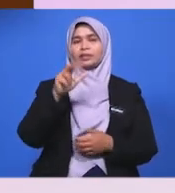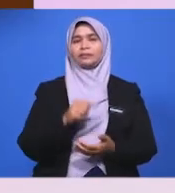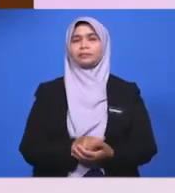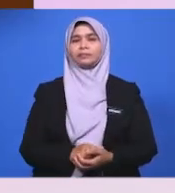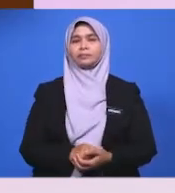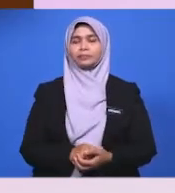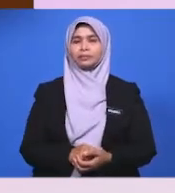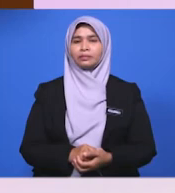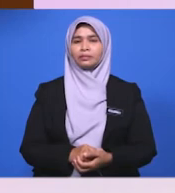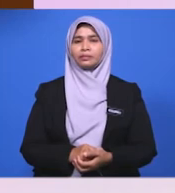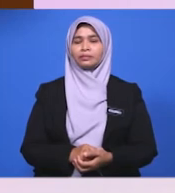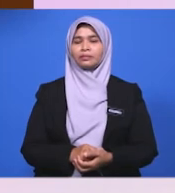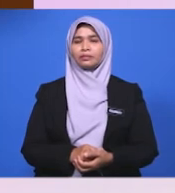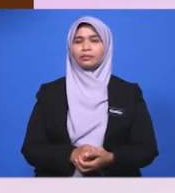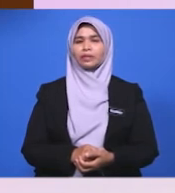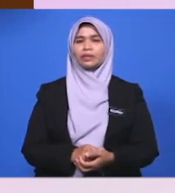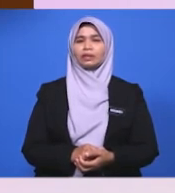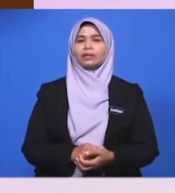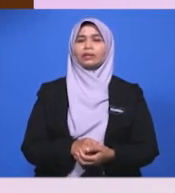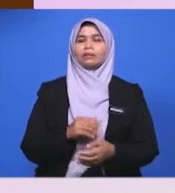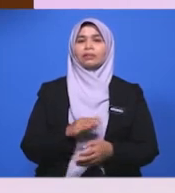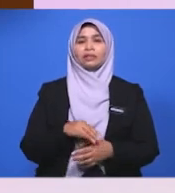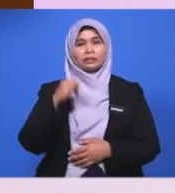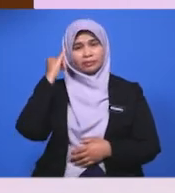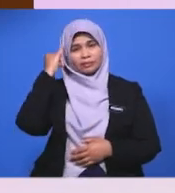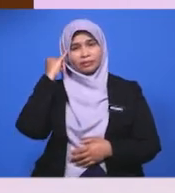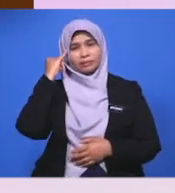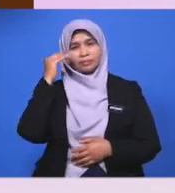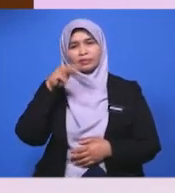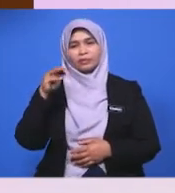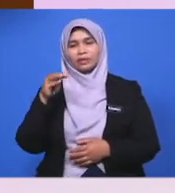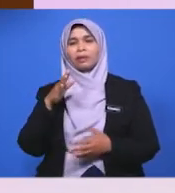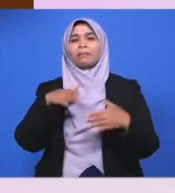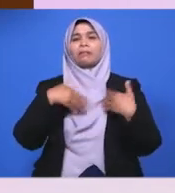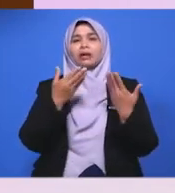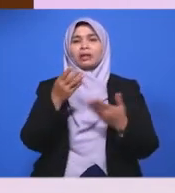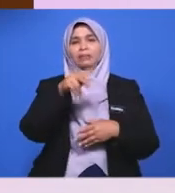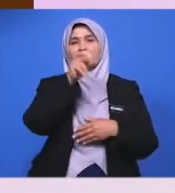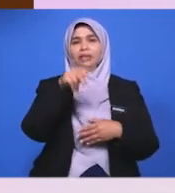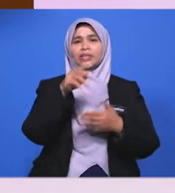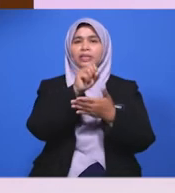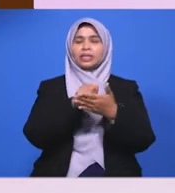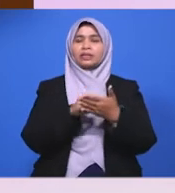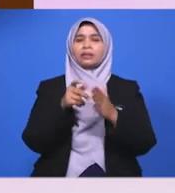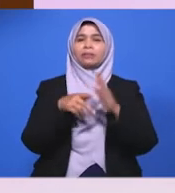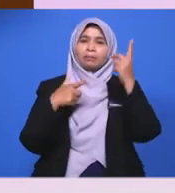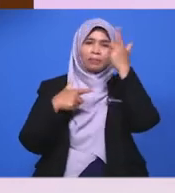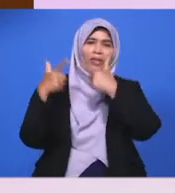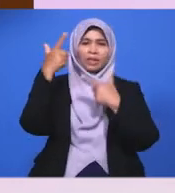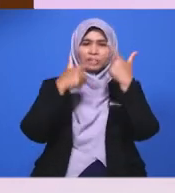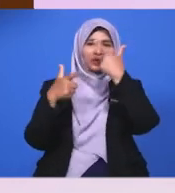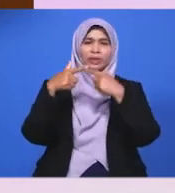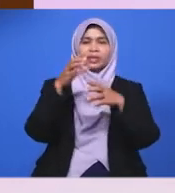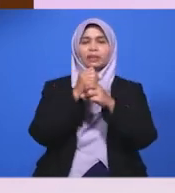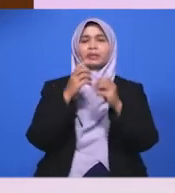yang ketiga. Pada pendapat murid-murid, bagaimanakah sektor pelancongan